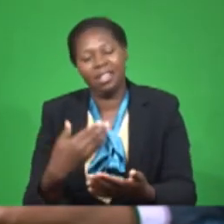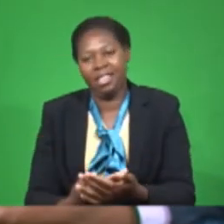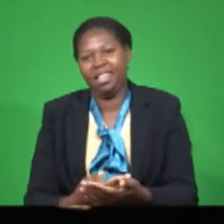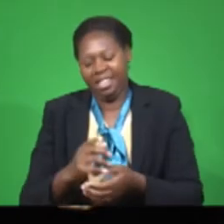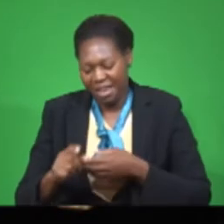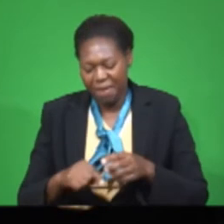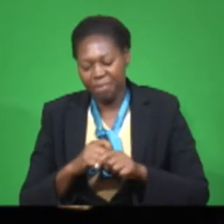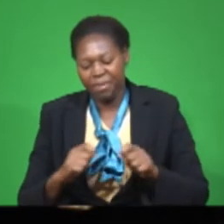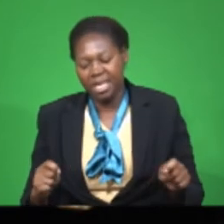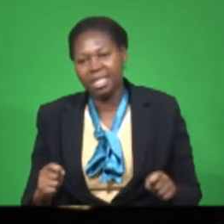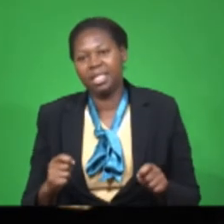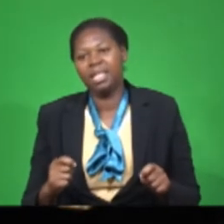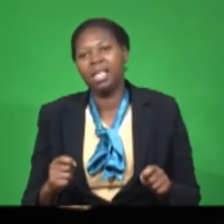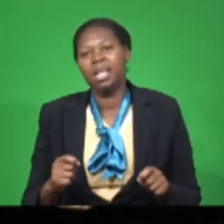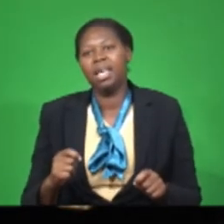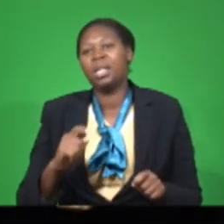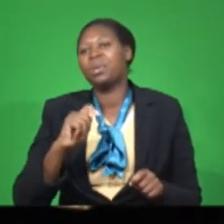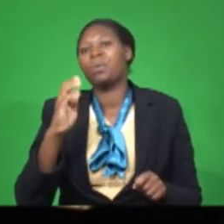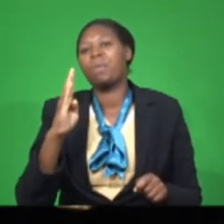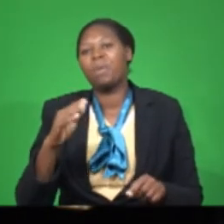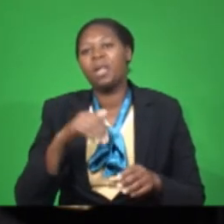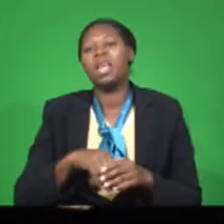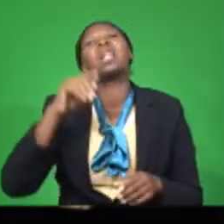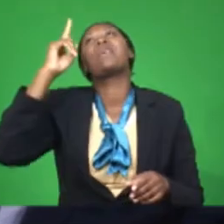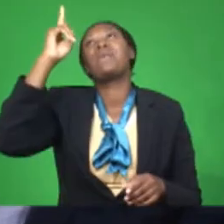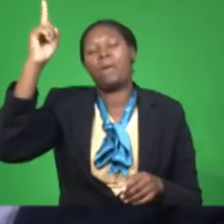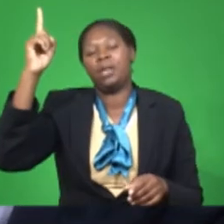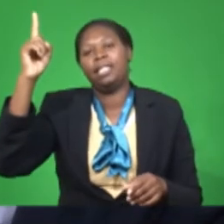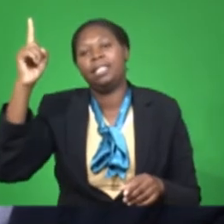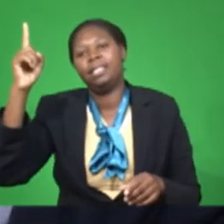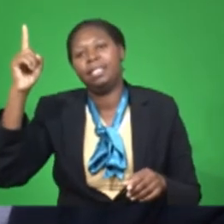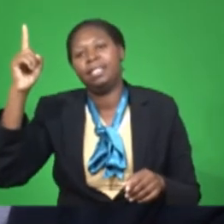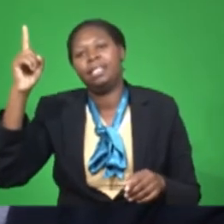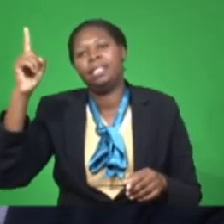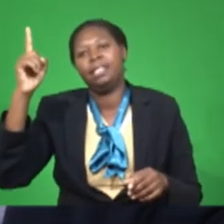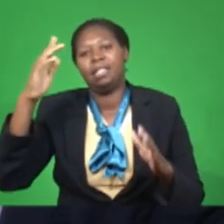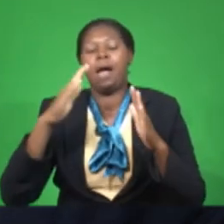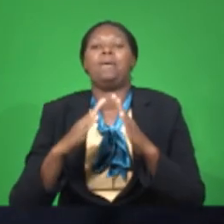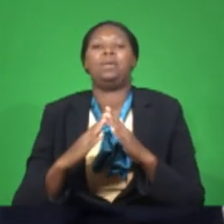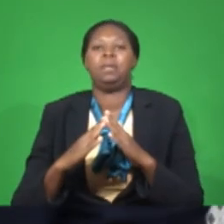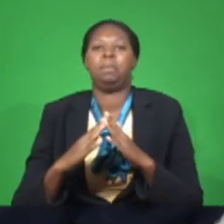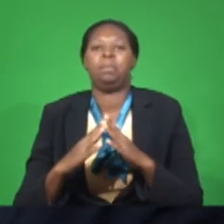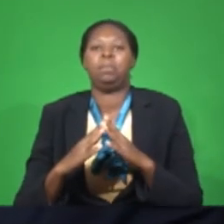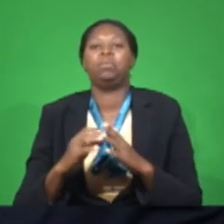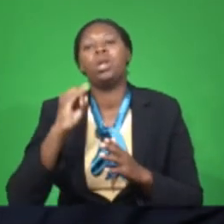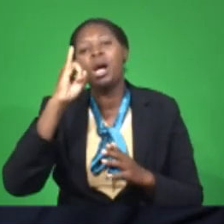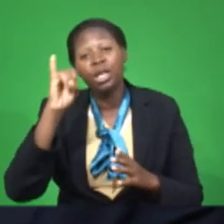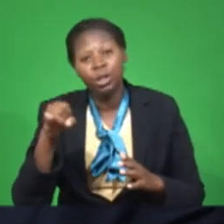naMwari ndozvinotsimirwa pana John 3 pa verse 36 alright uruda kutaura John 3